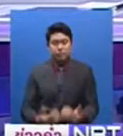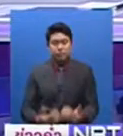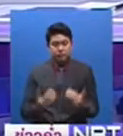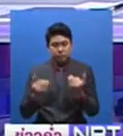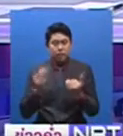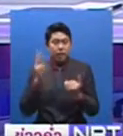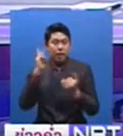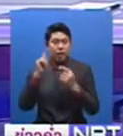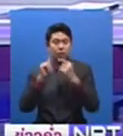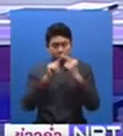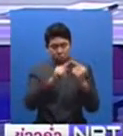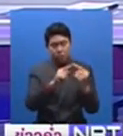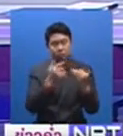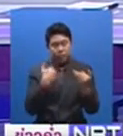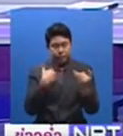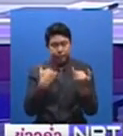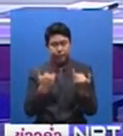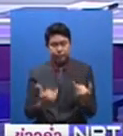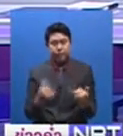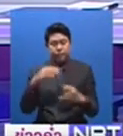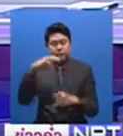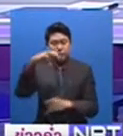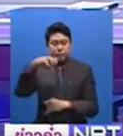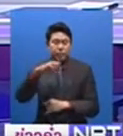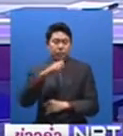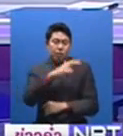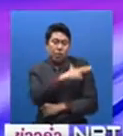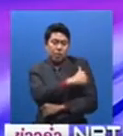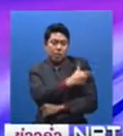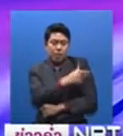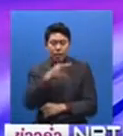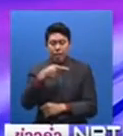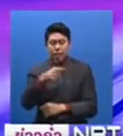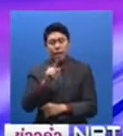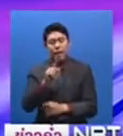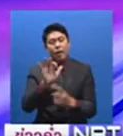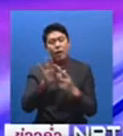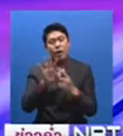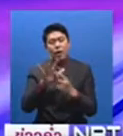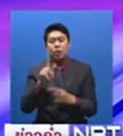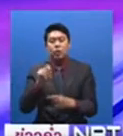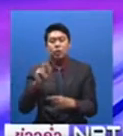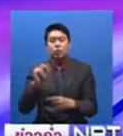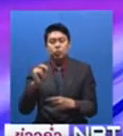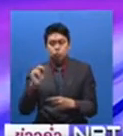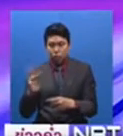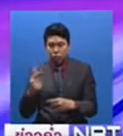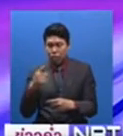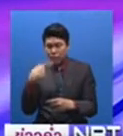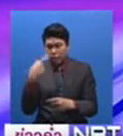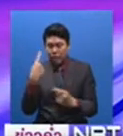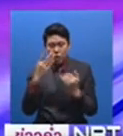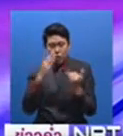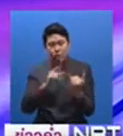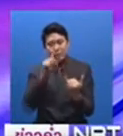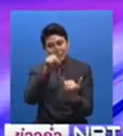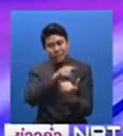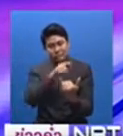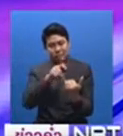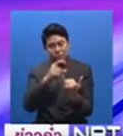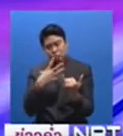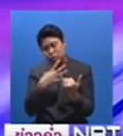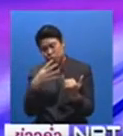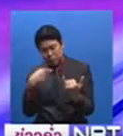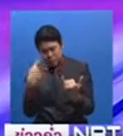กลับมาติดตามข่าวภาคข้ามกันต่อครับโรงพยาบาลป่าตองยังคงเฝ้าระวังอาการเจ้าหน้าที่ผู้สัมผัสกับศพของชายชาวอังกฤษอย่างใกล้